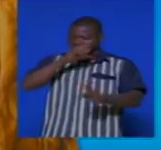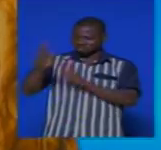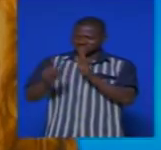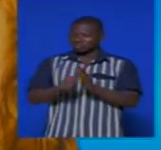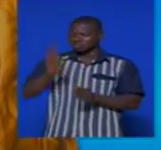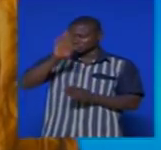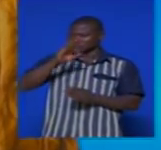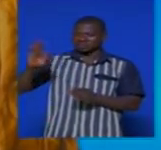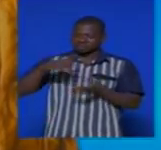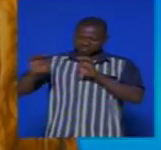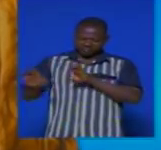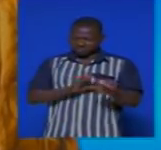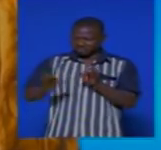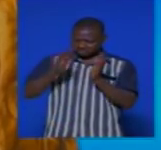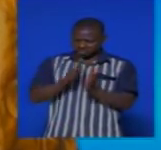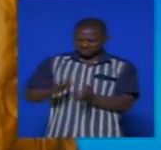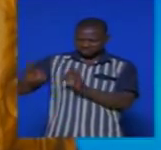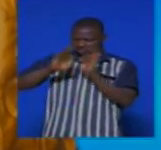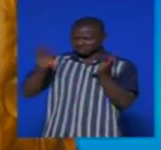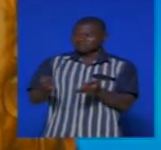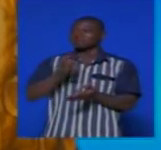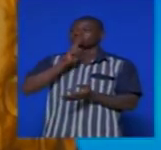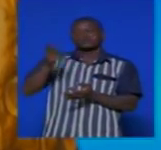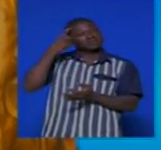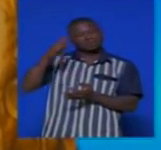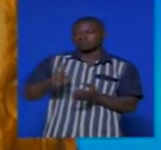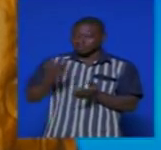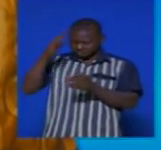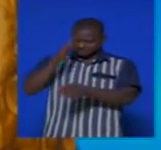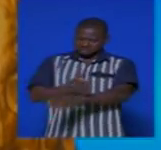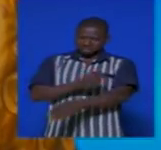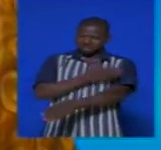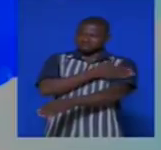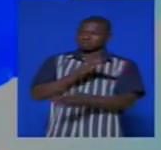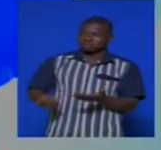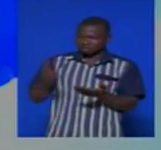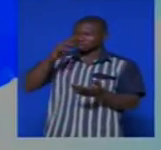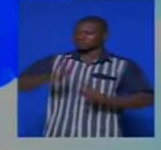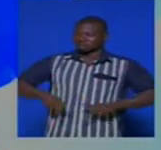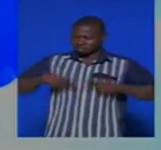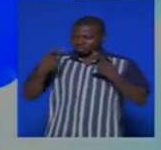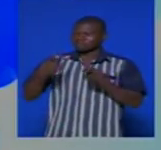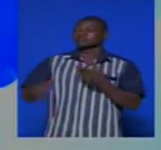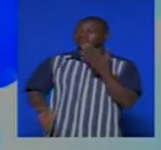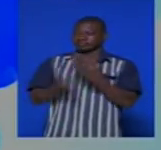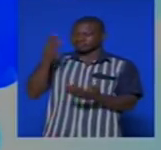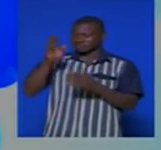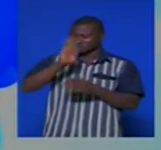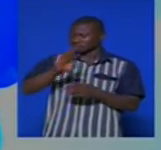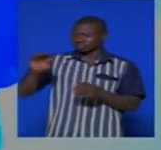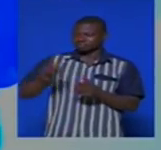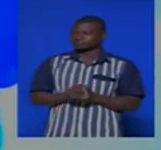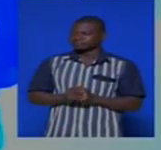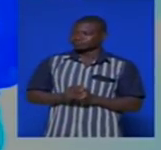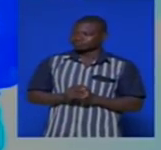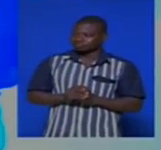réalité donc, pour accélérer donc, la transition démographique donc, au niveau national. Alors, pourquoi on revient sur la planification familiale? L'année dernière,